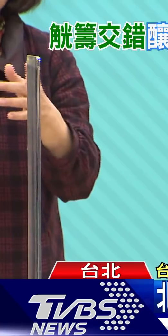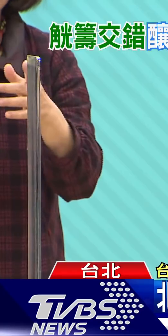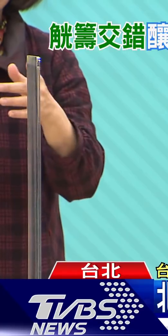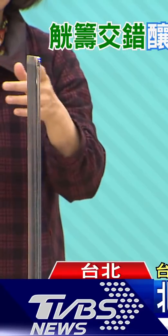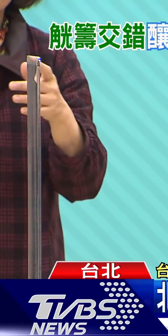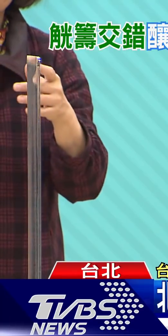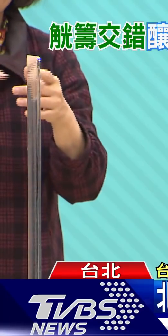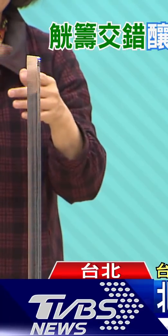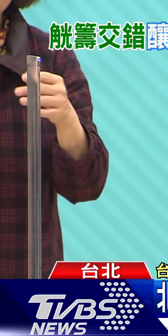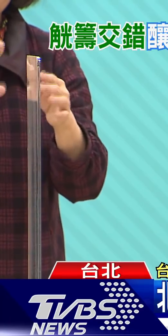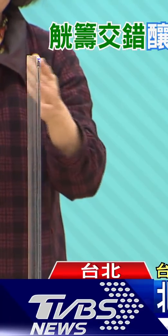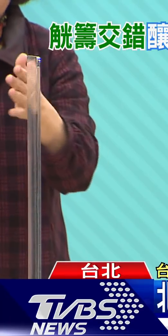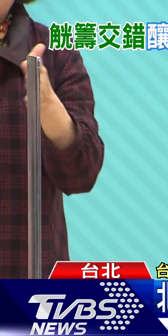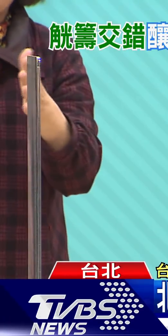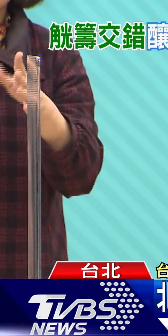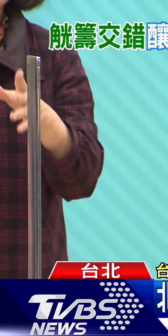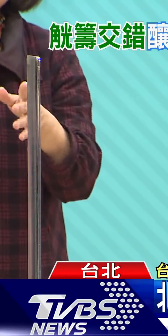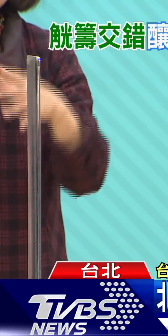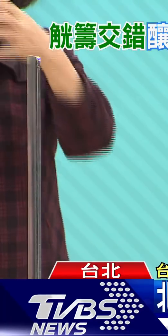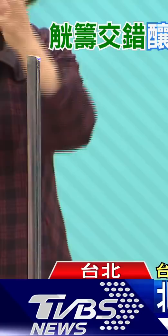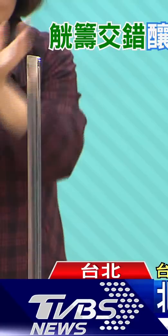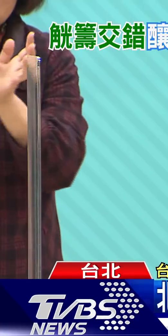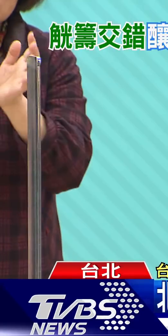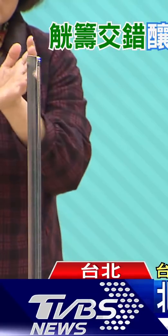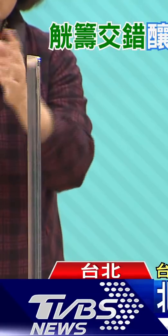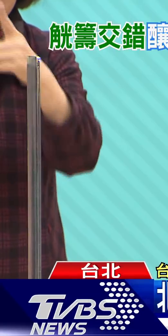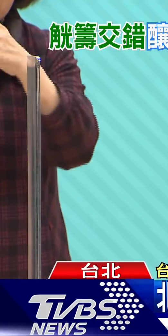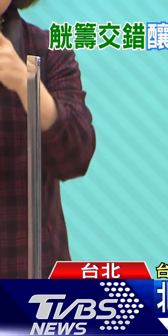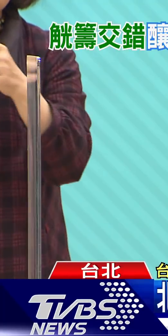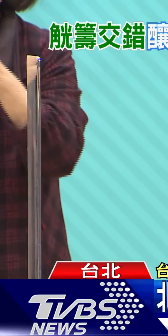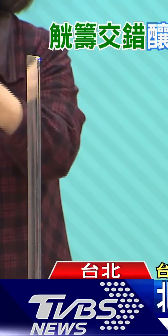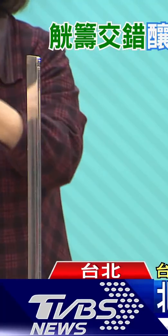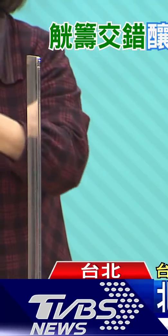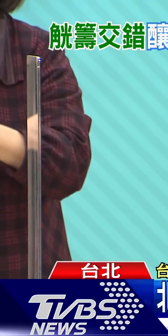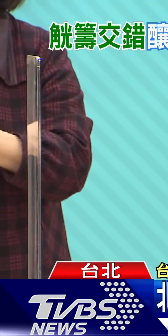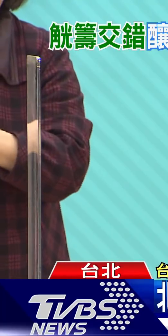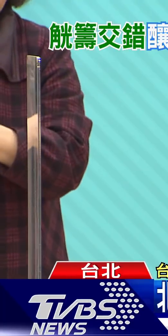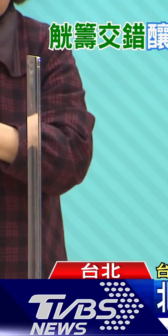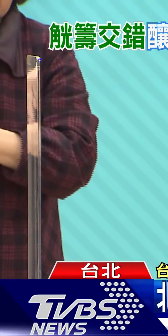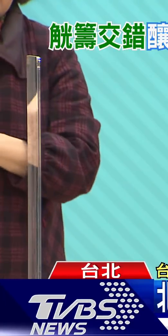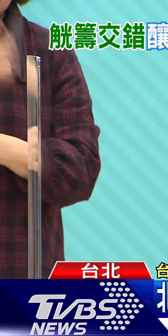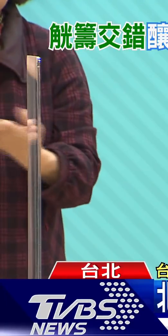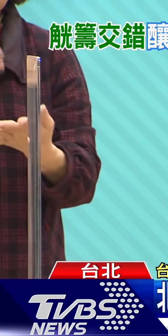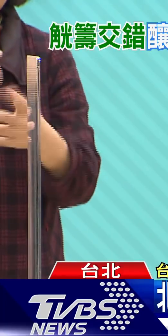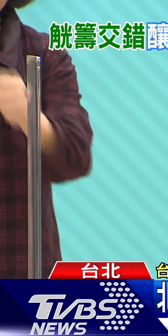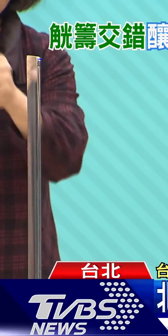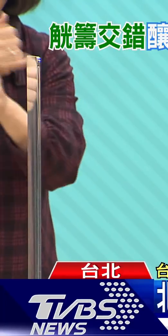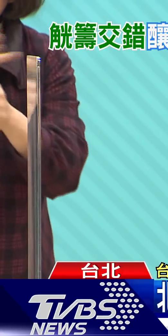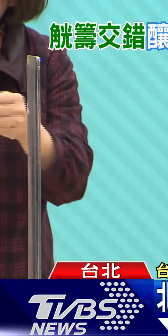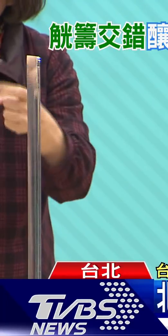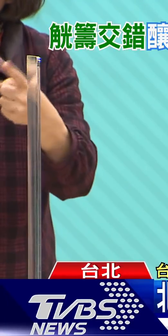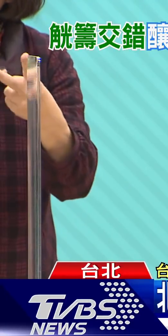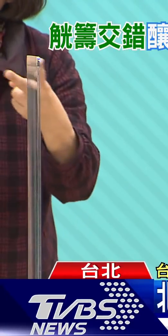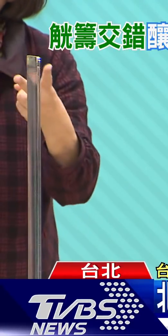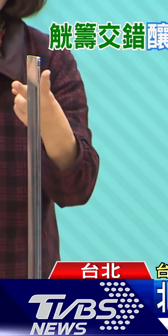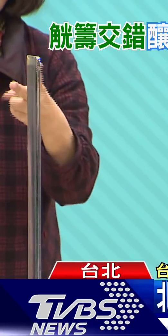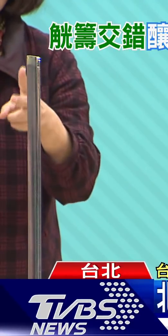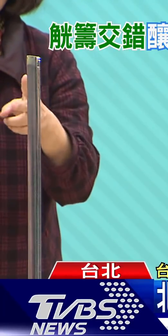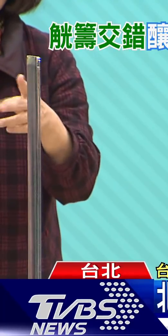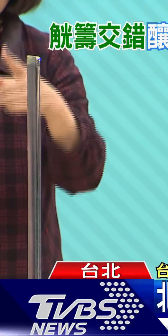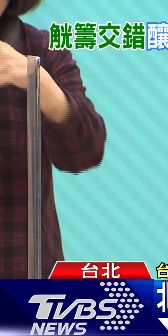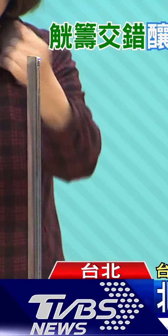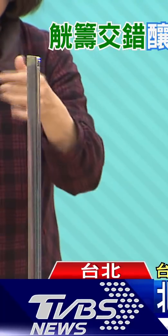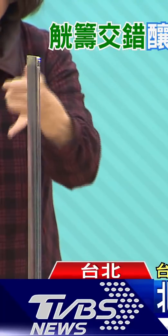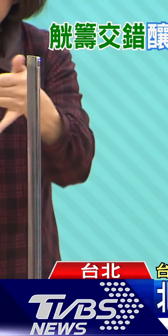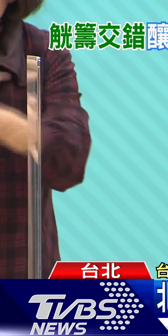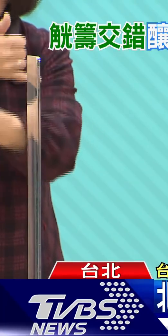前有一家帝都就是从基隆那边过来的，所以是不是在这中间他们的工作人员或者是在这边互相再去